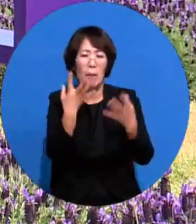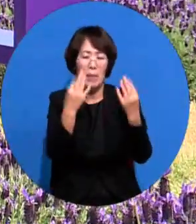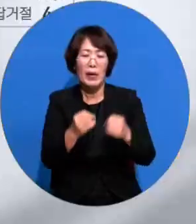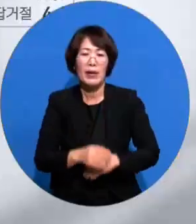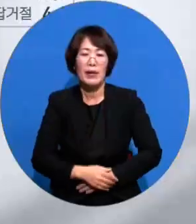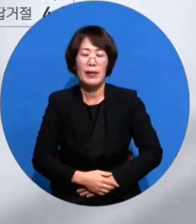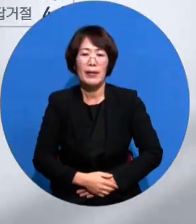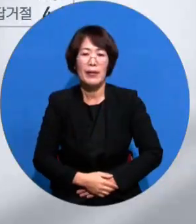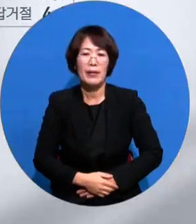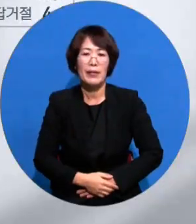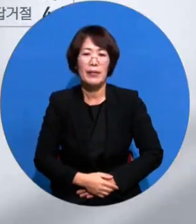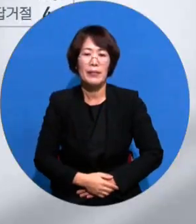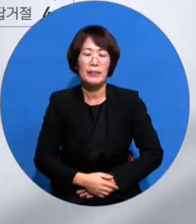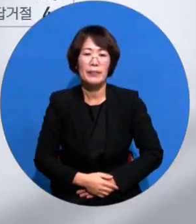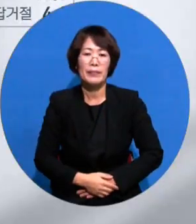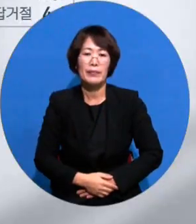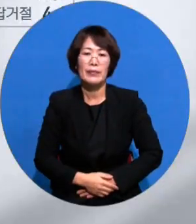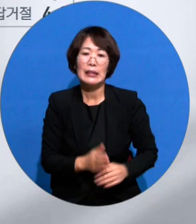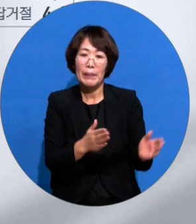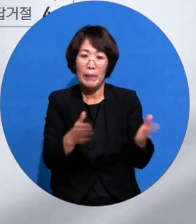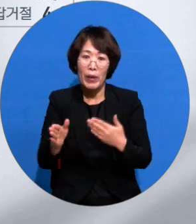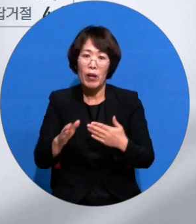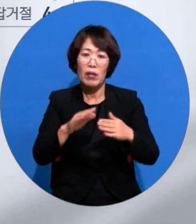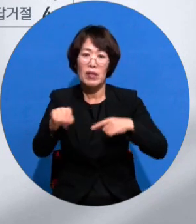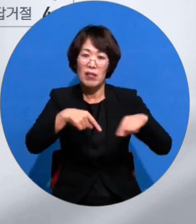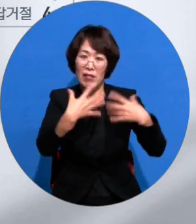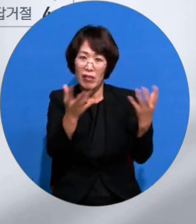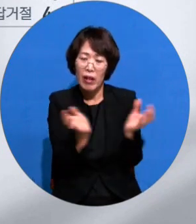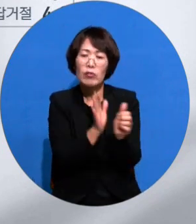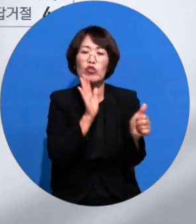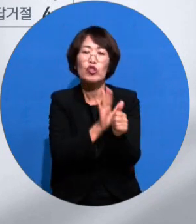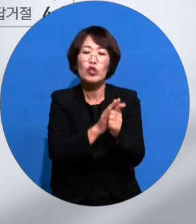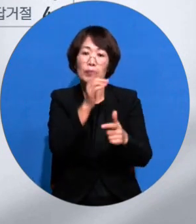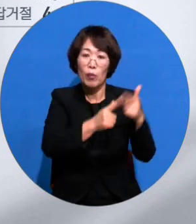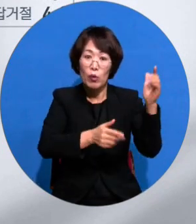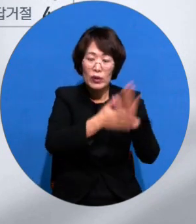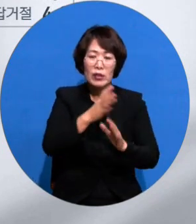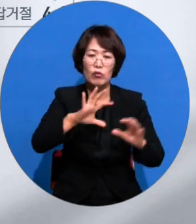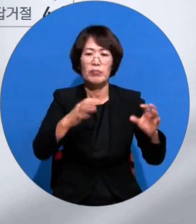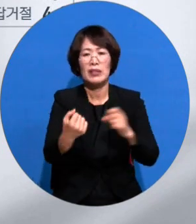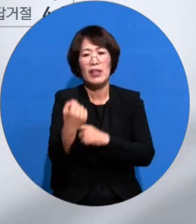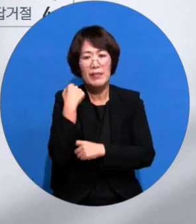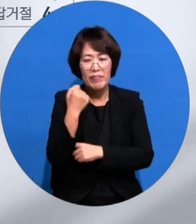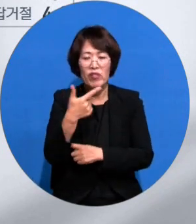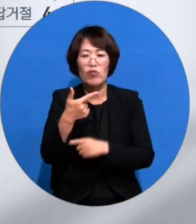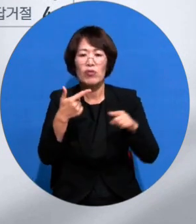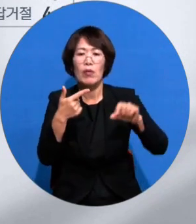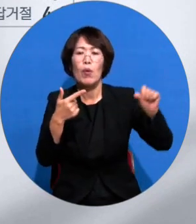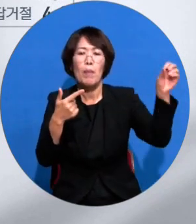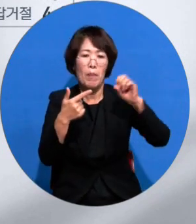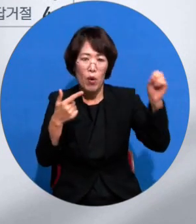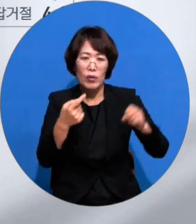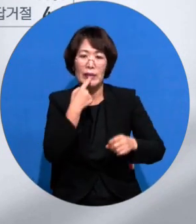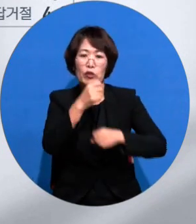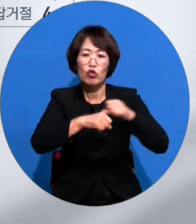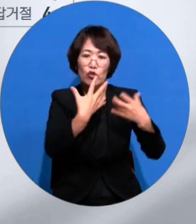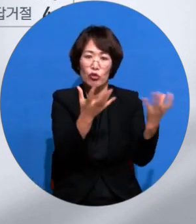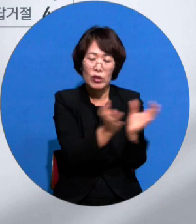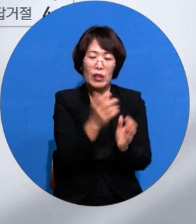높았습니다. 한편 정당 지지도는 목포시에서는 국민의힘 6.5%,